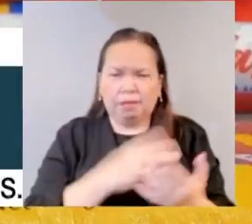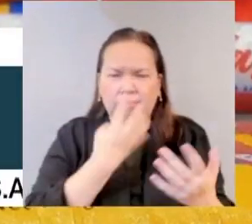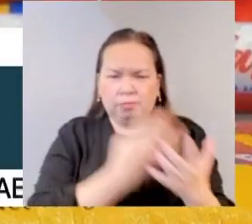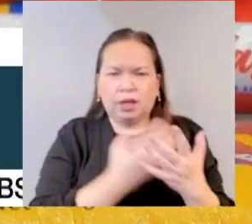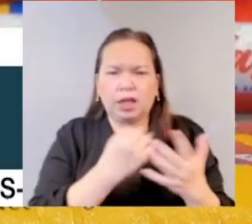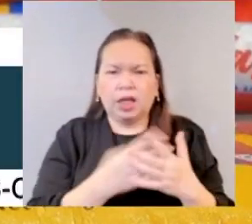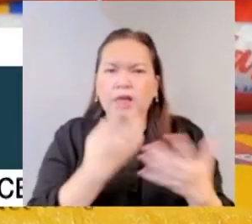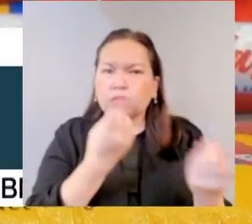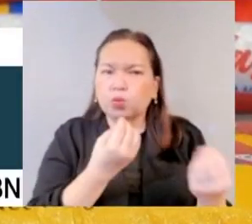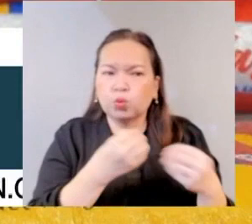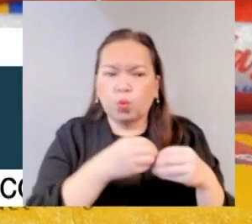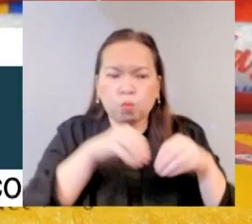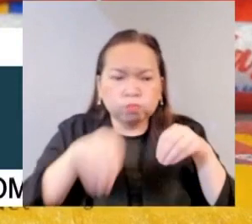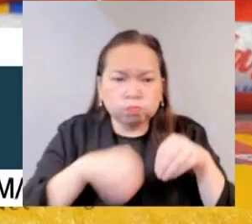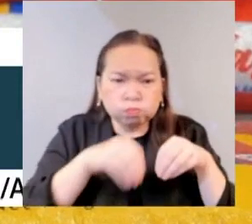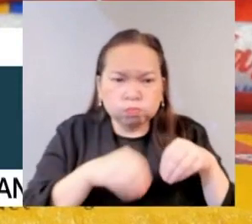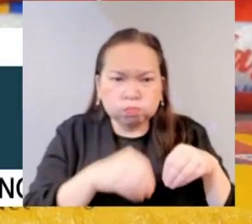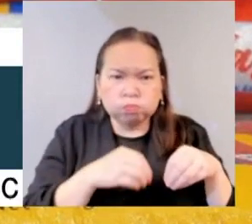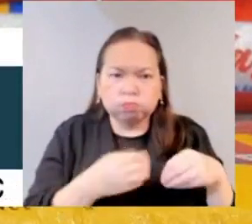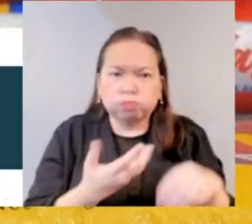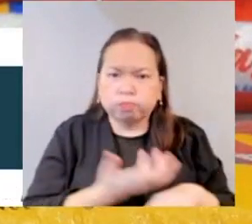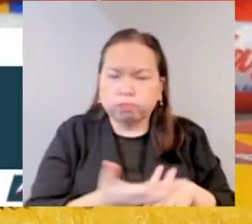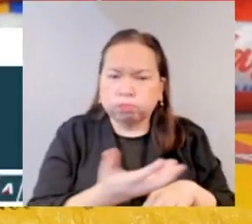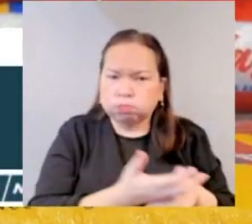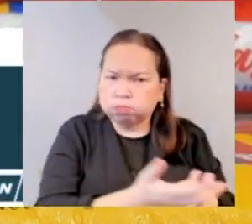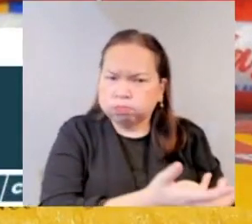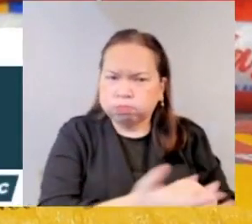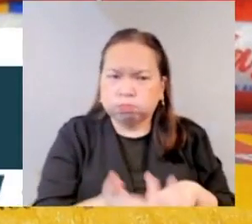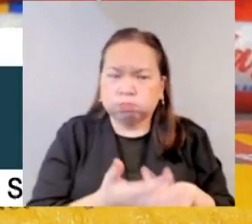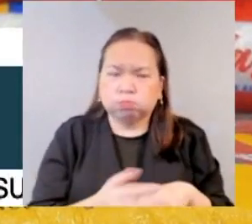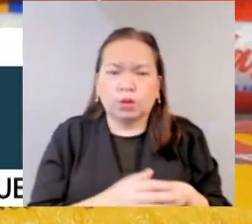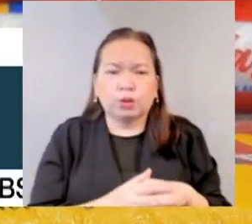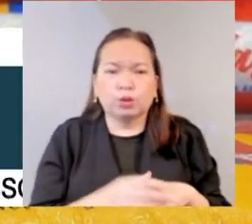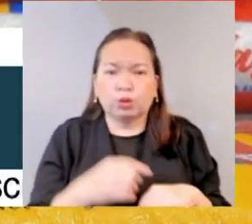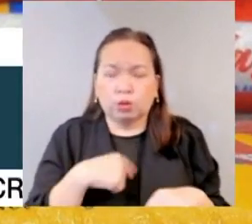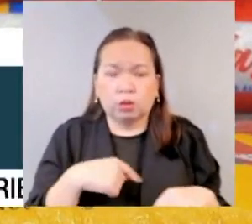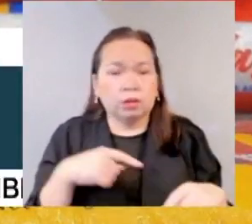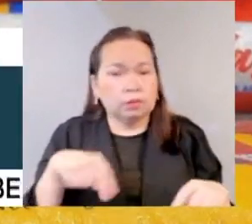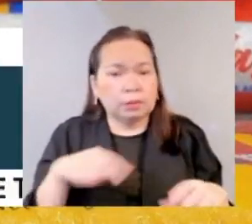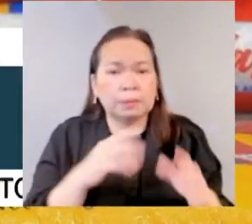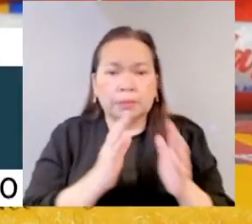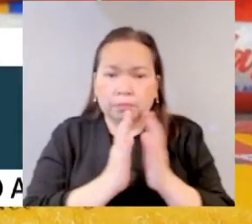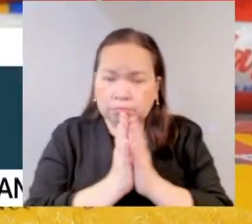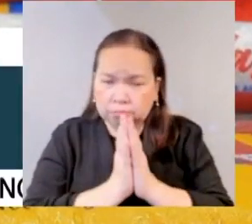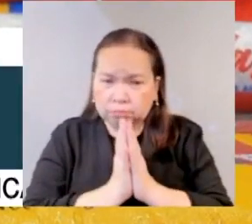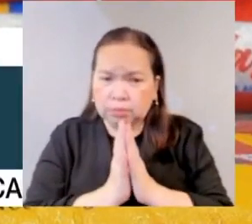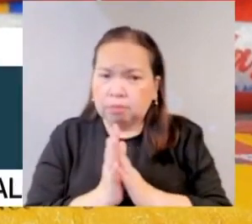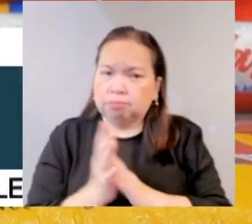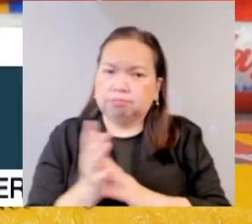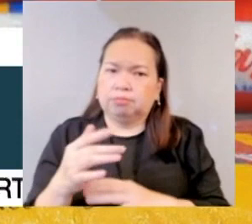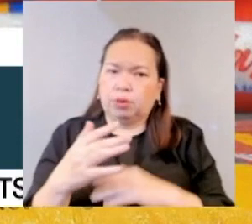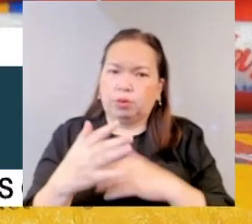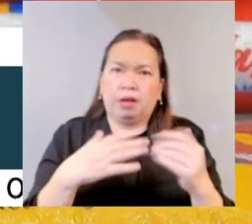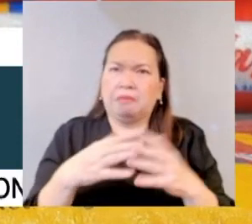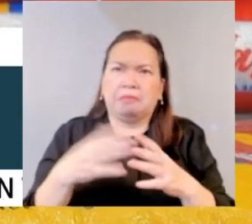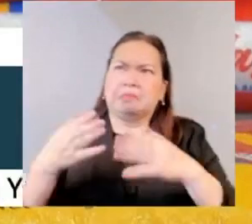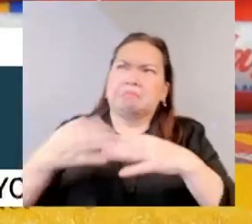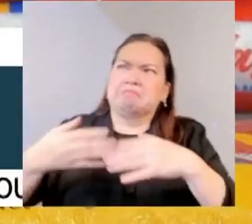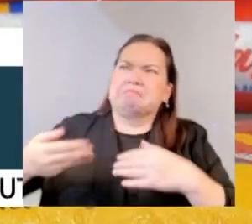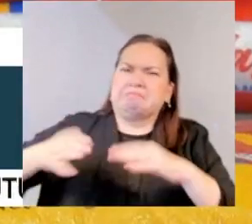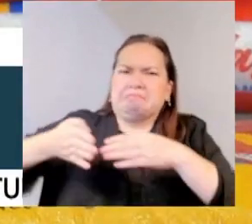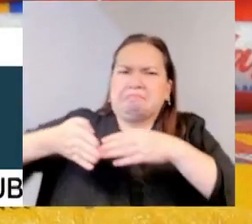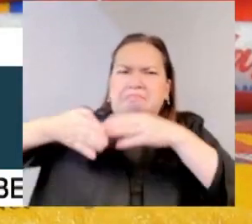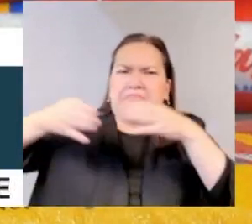man kalaki ang kanilang sindikato, tulad na natimbog natin sa nasmuggler sa pier ng Zamboanga noong buwan ng